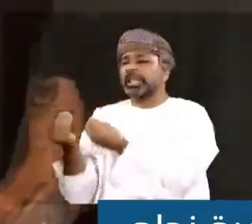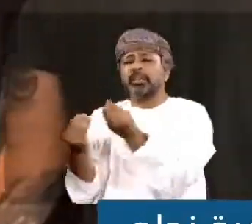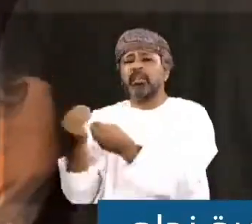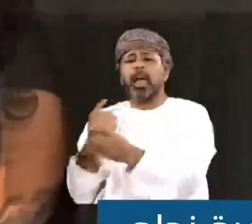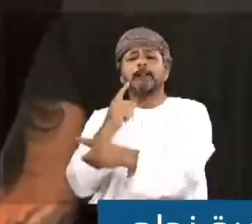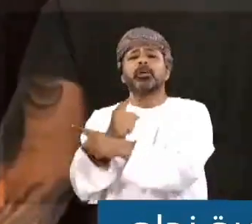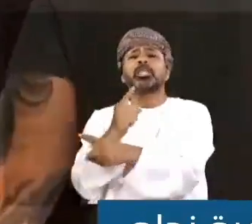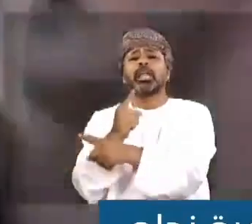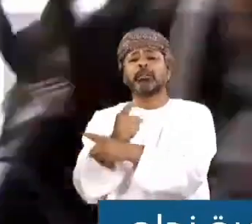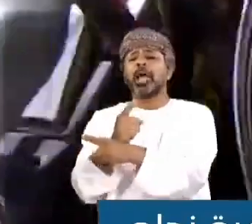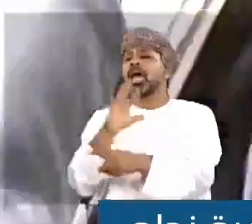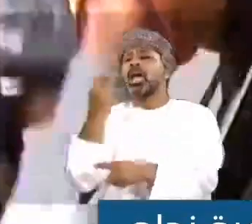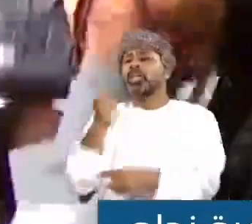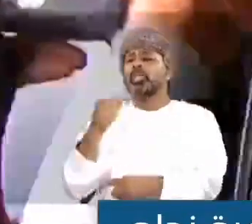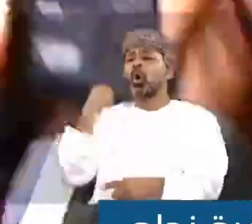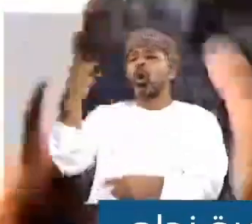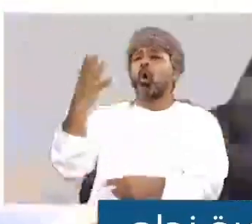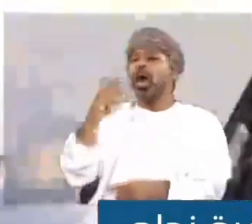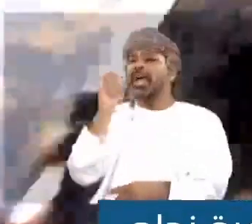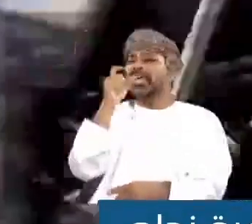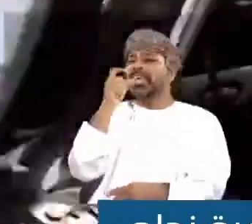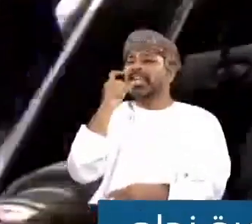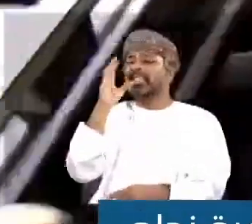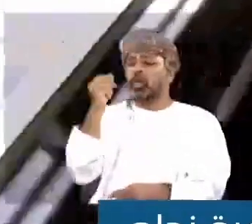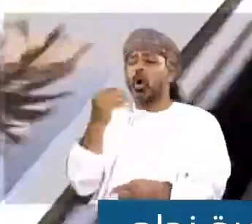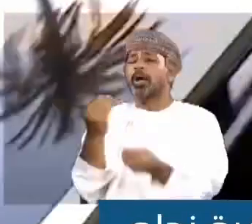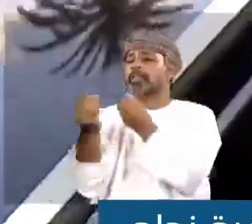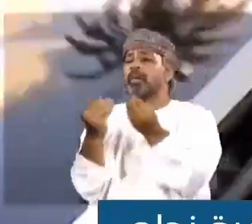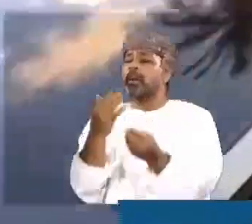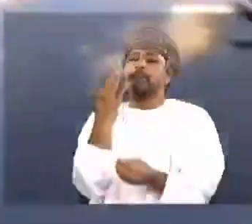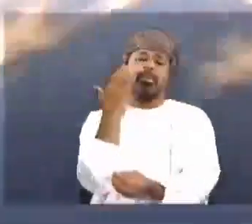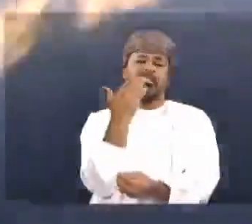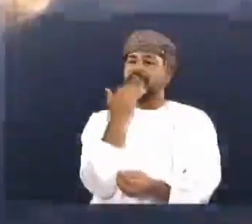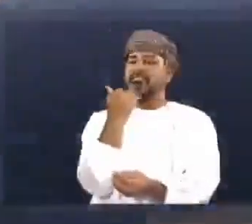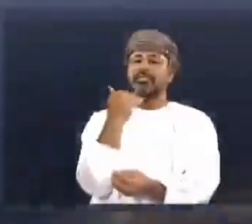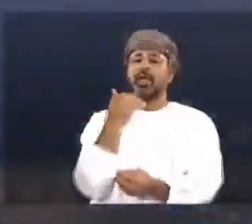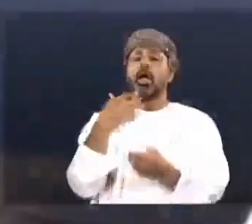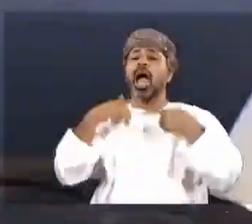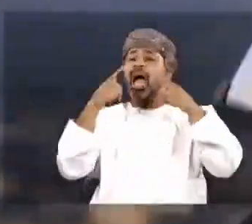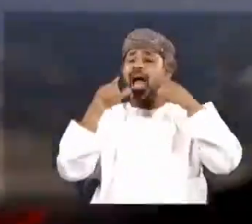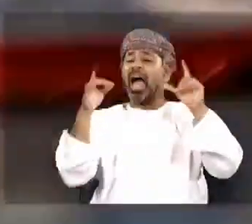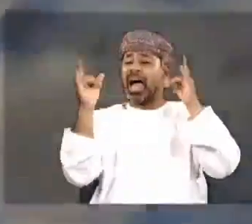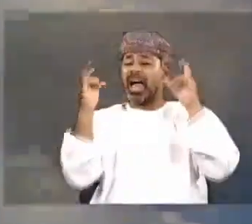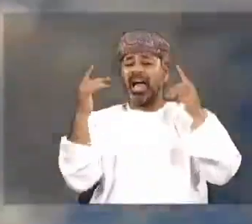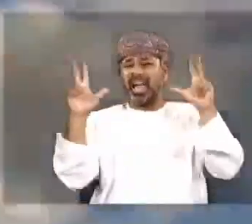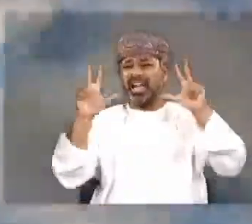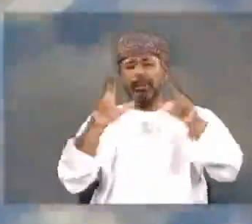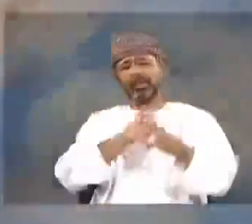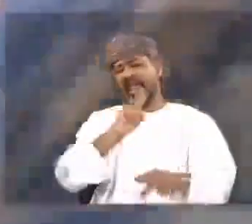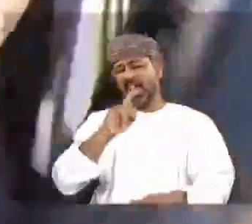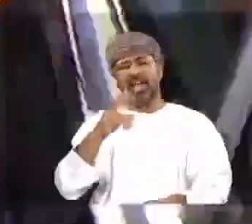مدرب السيتي بيب غوارديولا كما يتم تداوله في وسائل الإعلام.